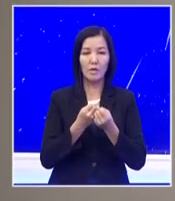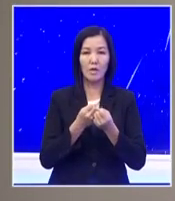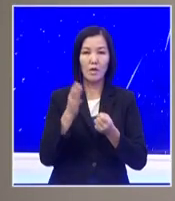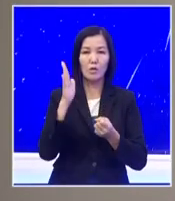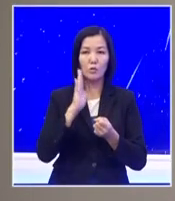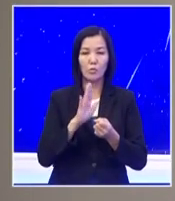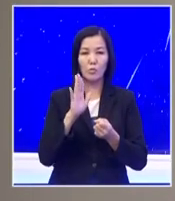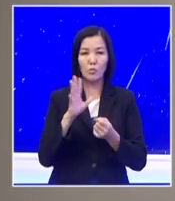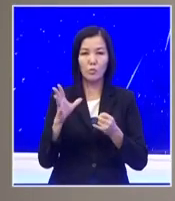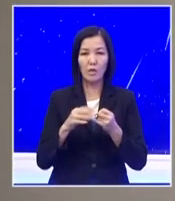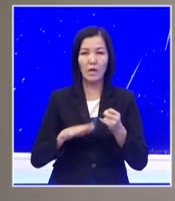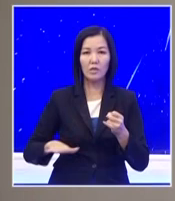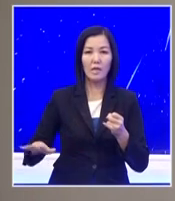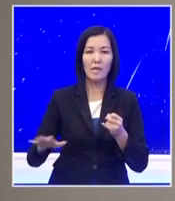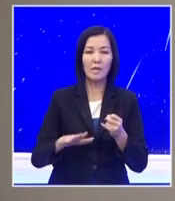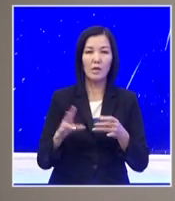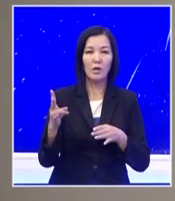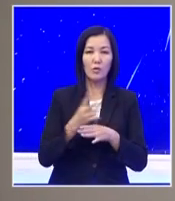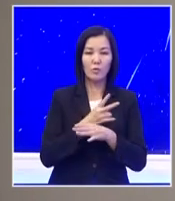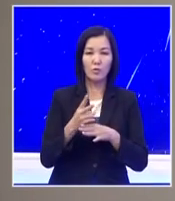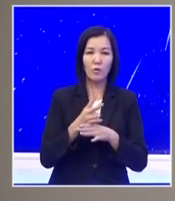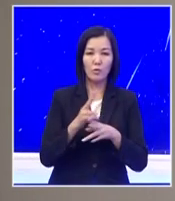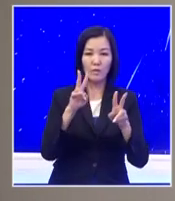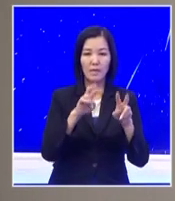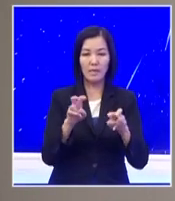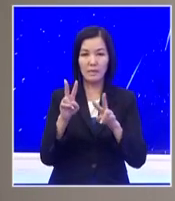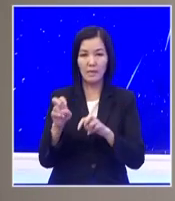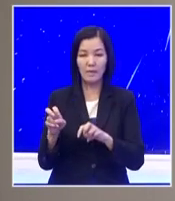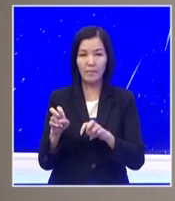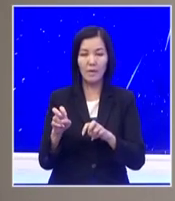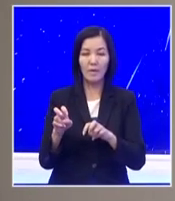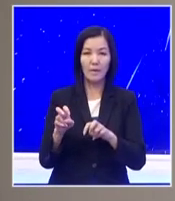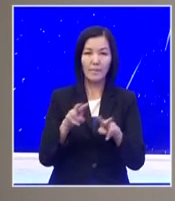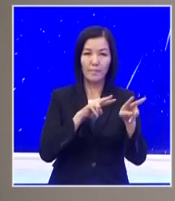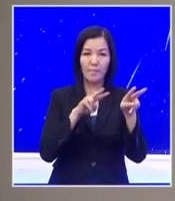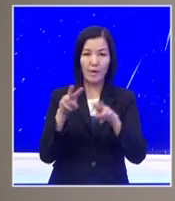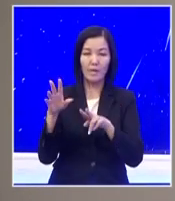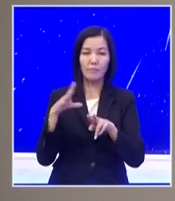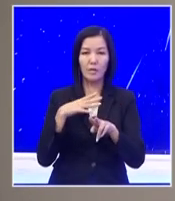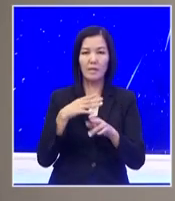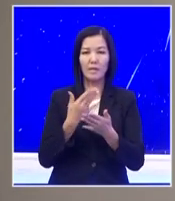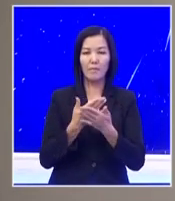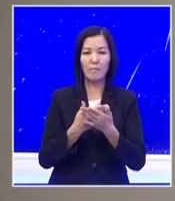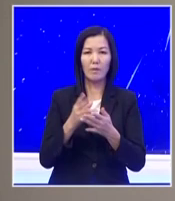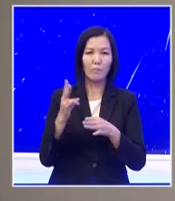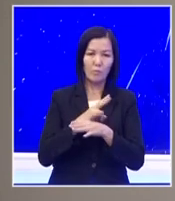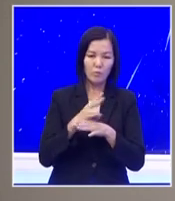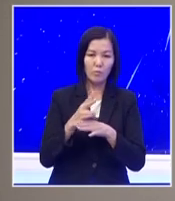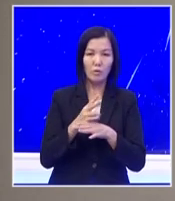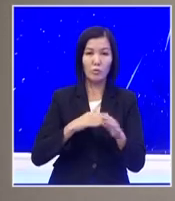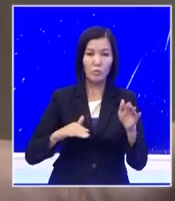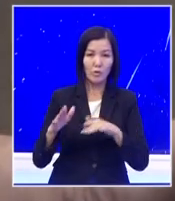жағажайлардың барлығын түнде арнайы көлікпен аралап, сол жерде түнде де азаматтардың суға шомылған фактілер